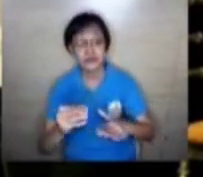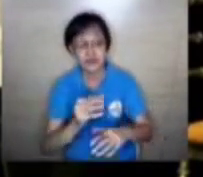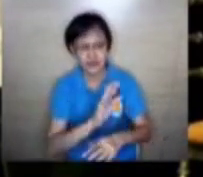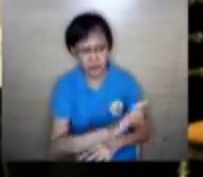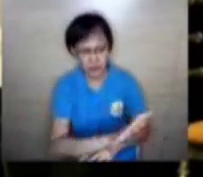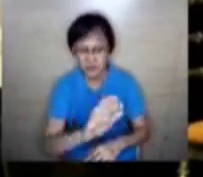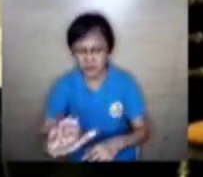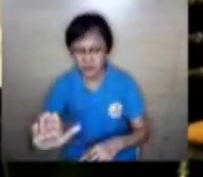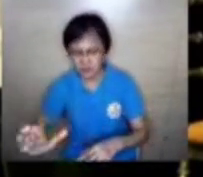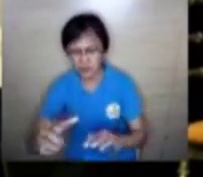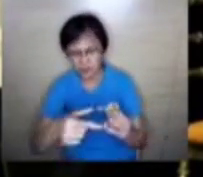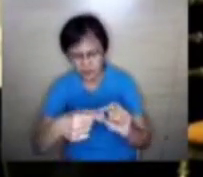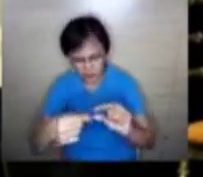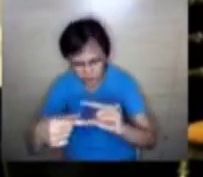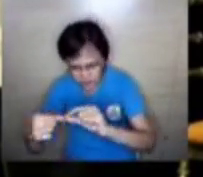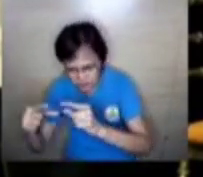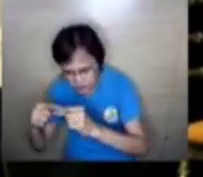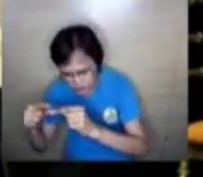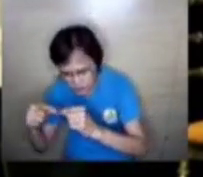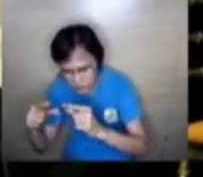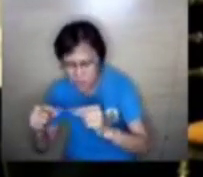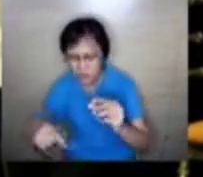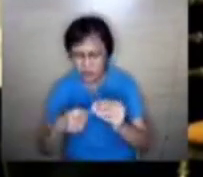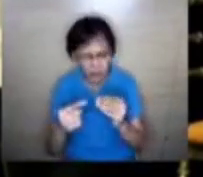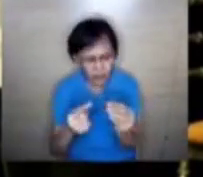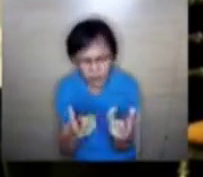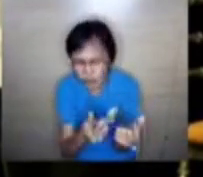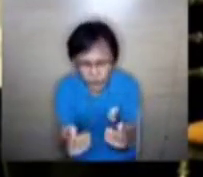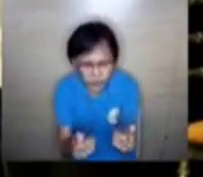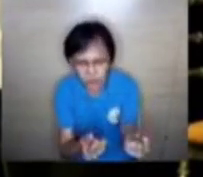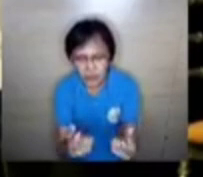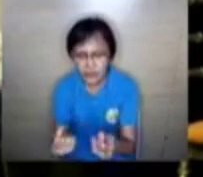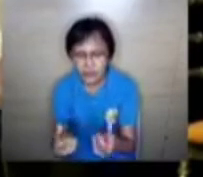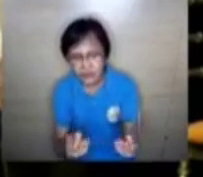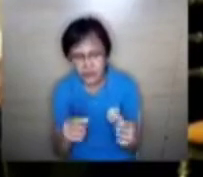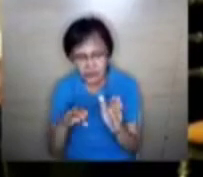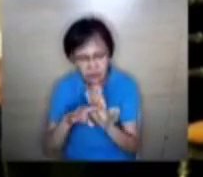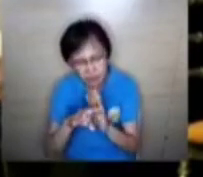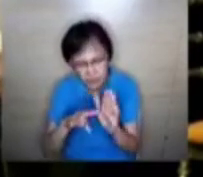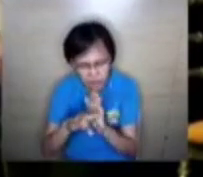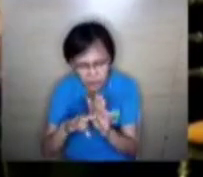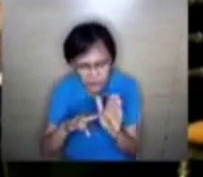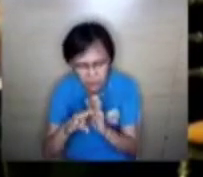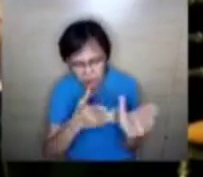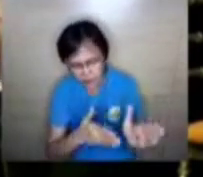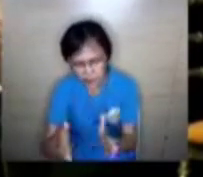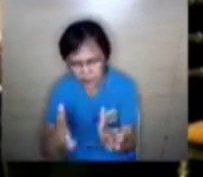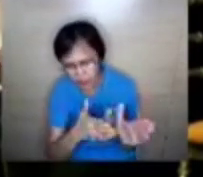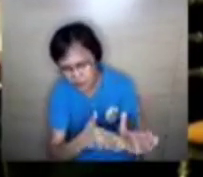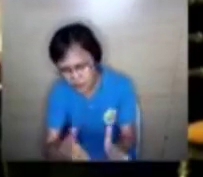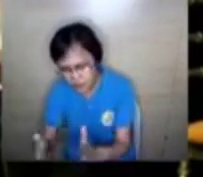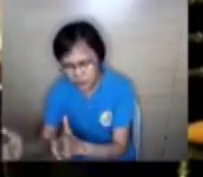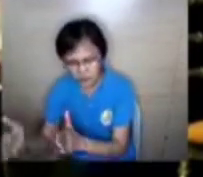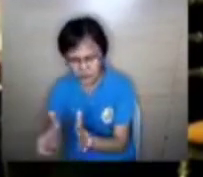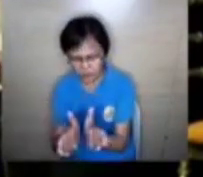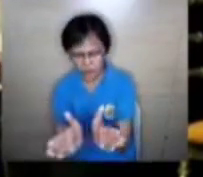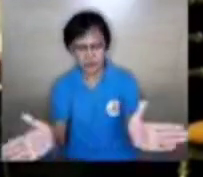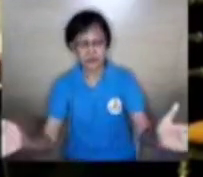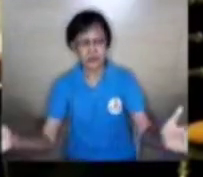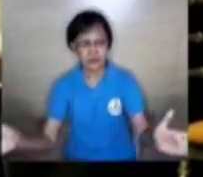lungsod at kasama ng paggawa ng comprehensive development plan sa tulong ng isang team mula